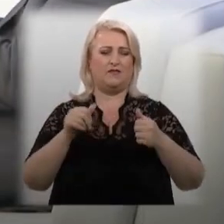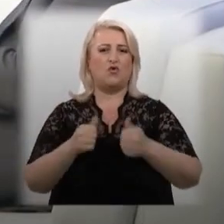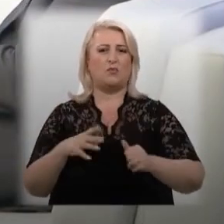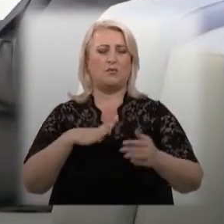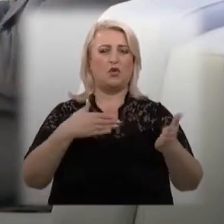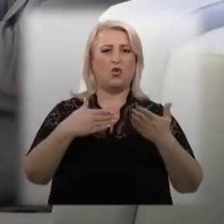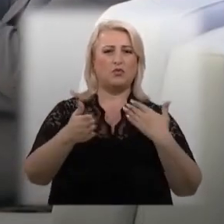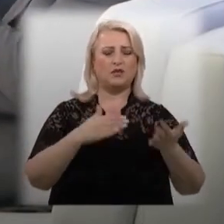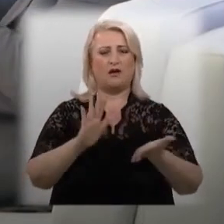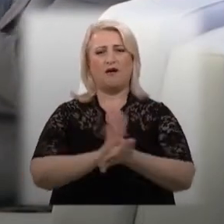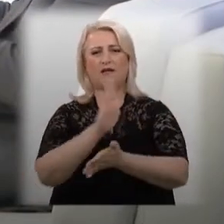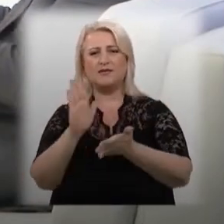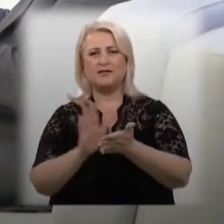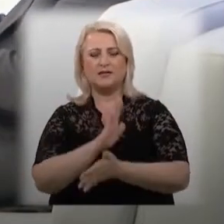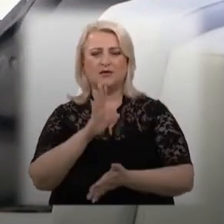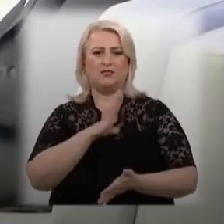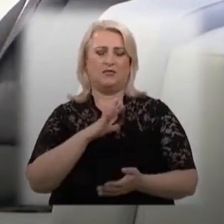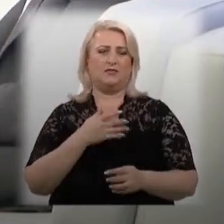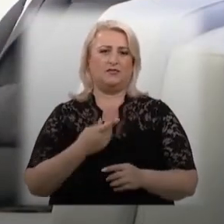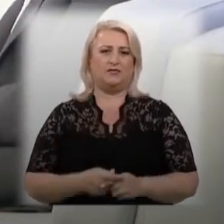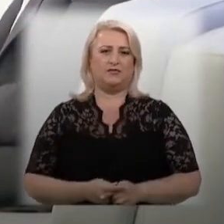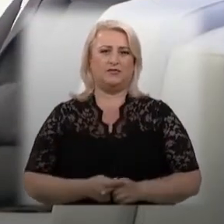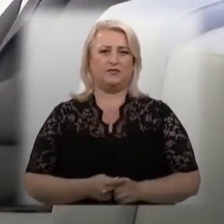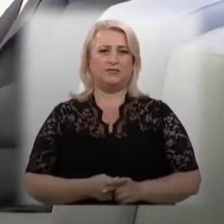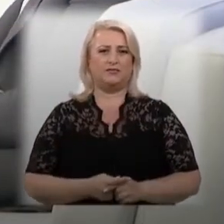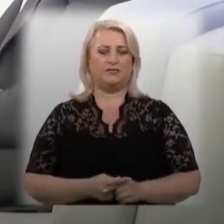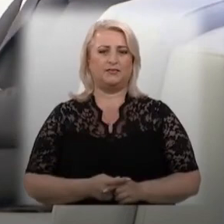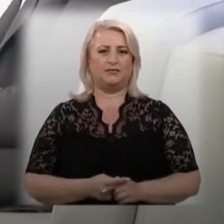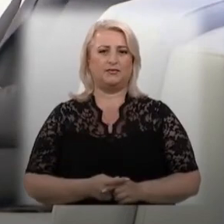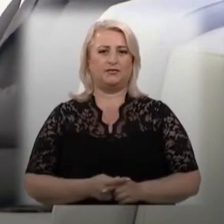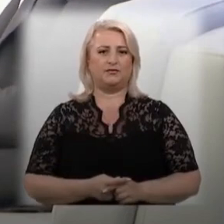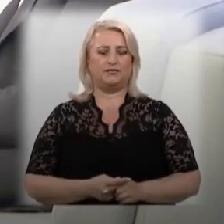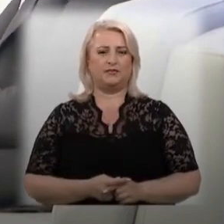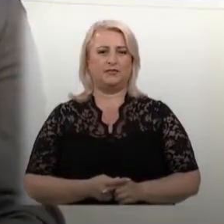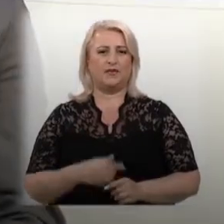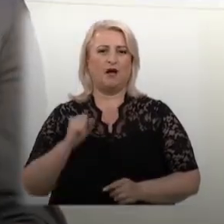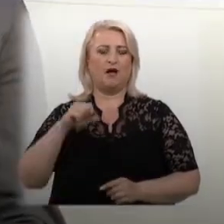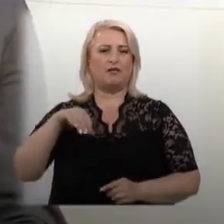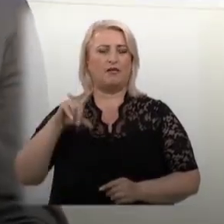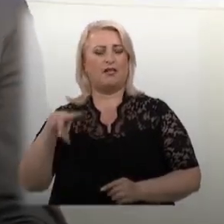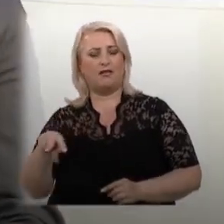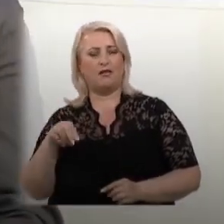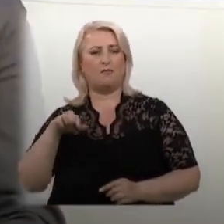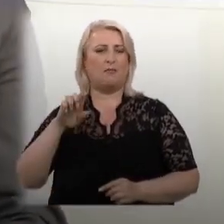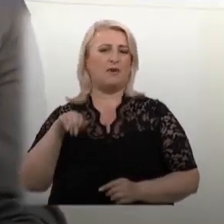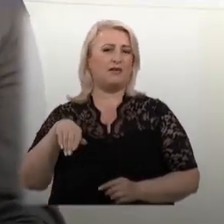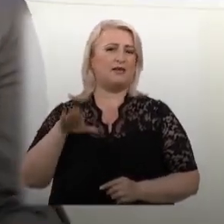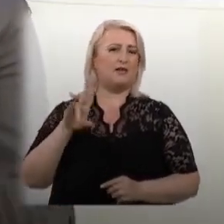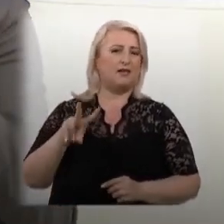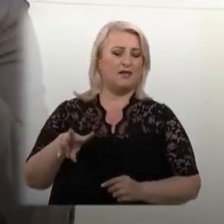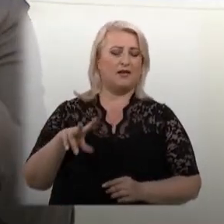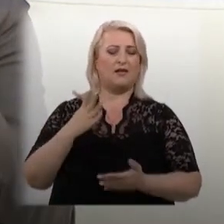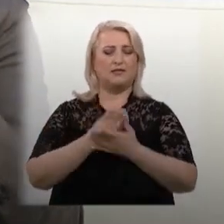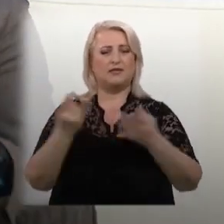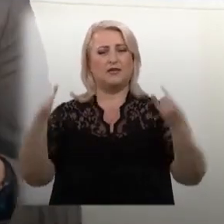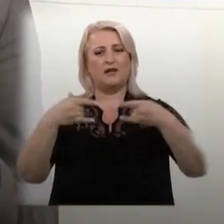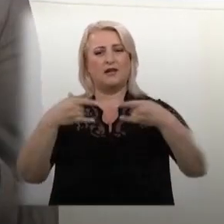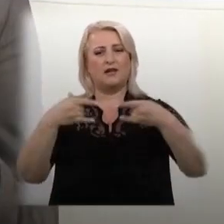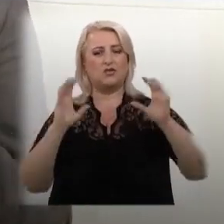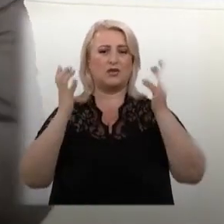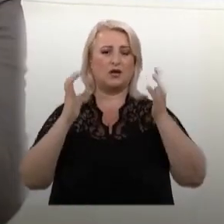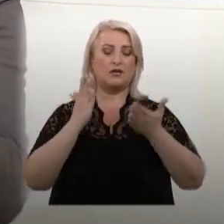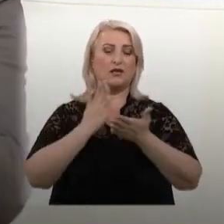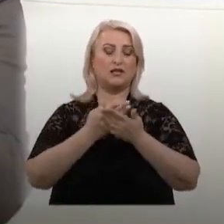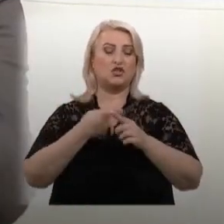reviste era foarte popular renumitul Adele Betleem fierbem televiziune radio sunt canale prin care